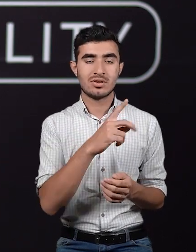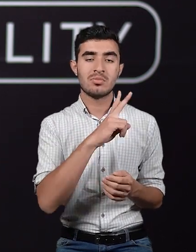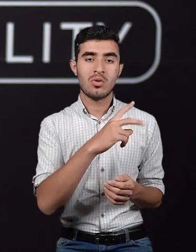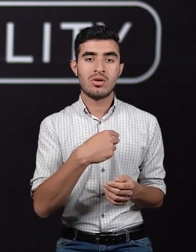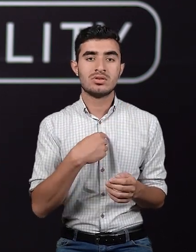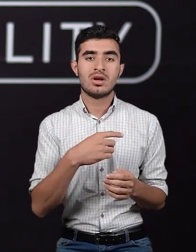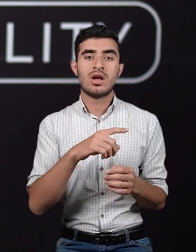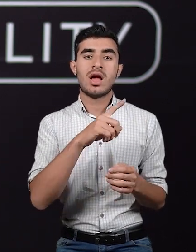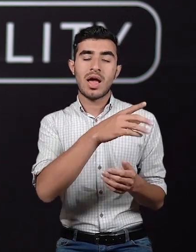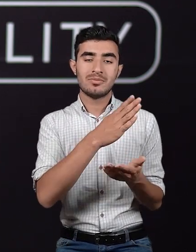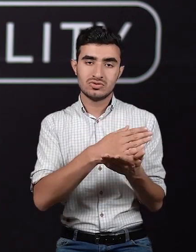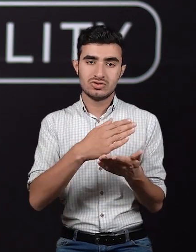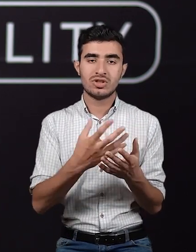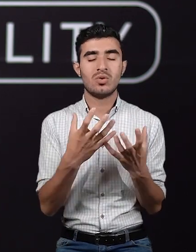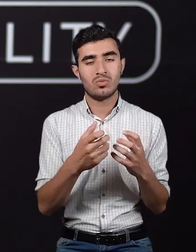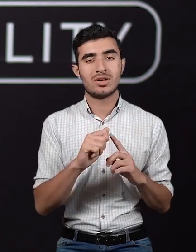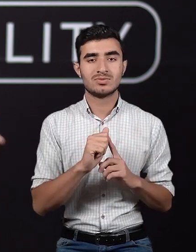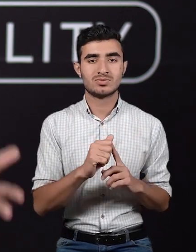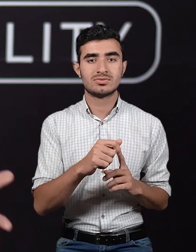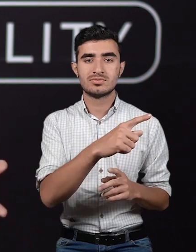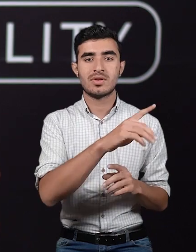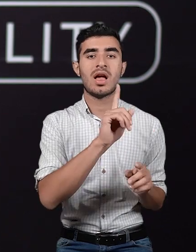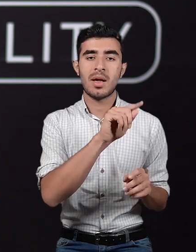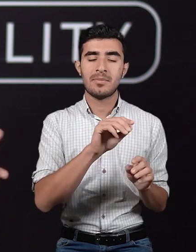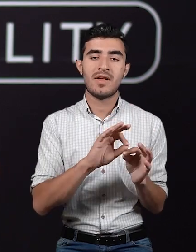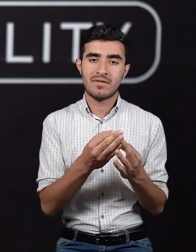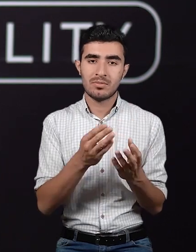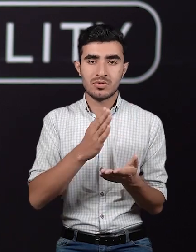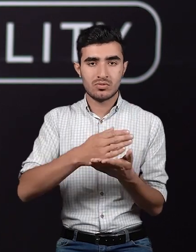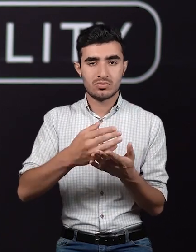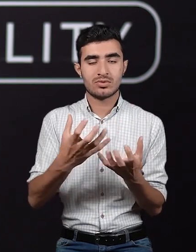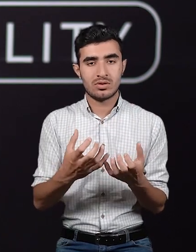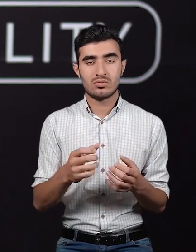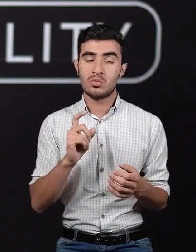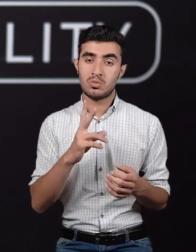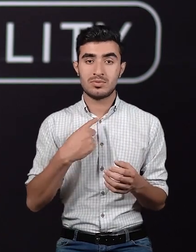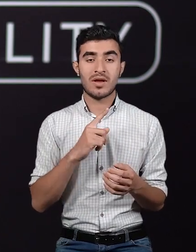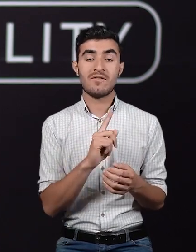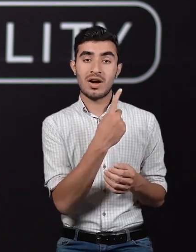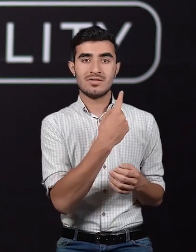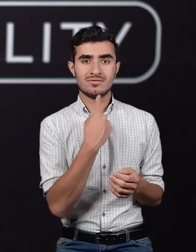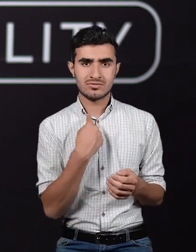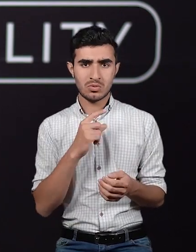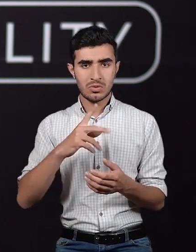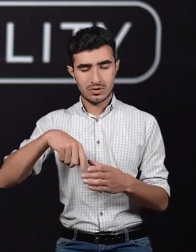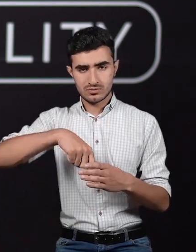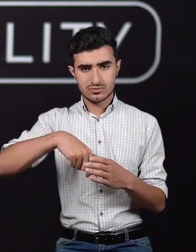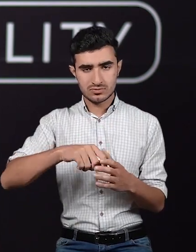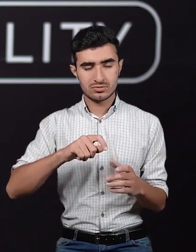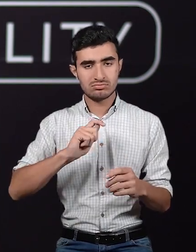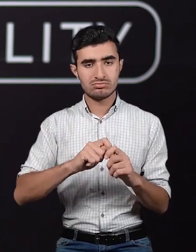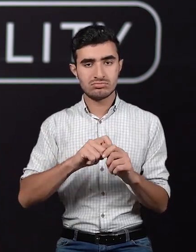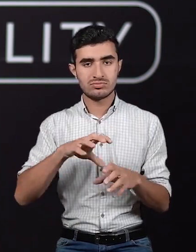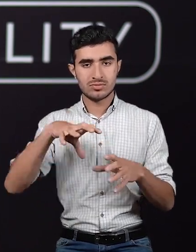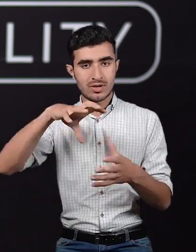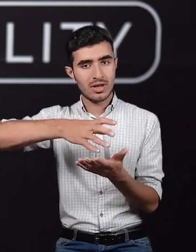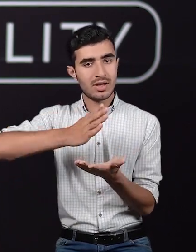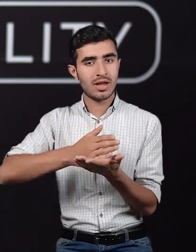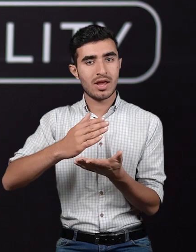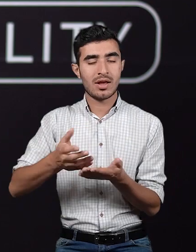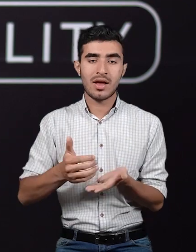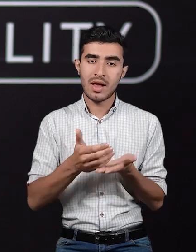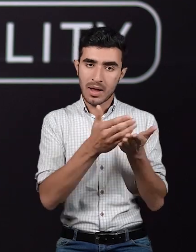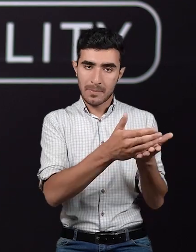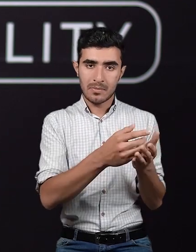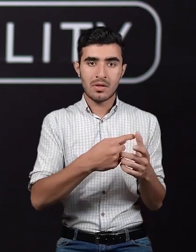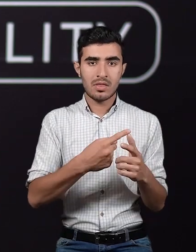shower. And वहाँ से जो केक मैंने बनाया, वहाँ से फिर मुझे मेरा पहला ऑर्डर मिला, एंड देन सो ऑन एंड सो फोर्थ.